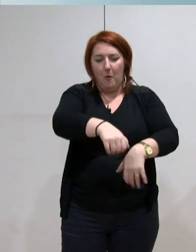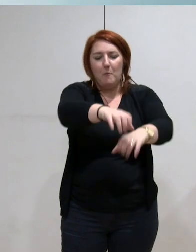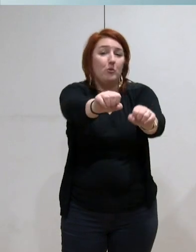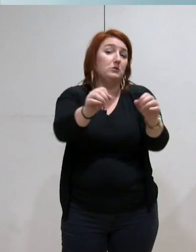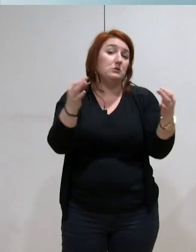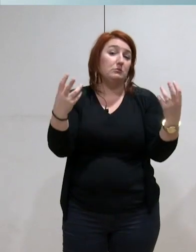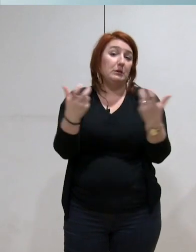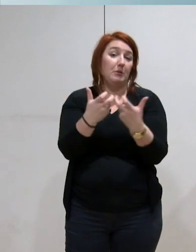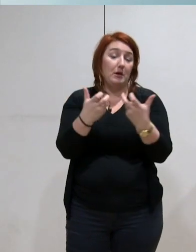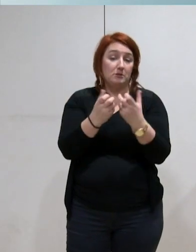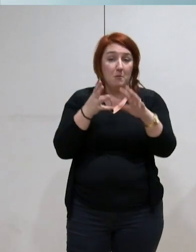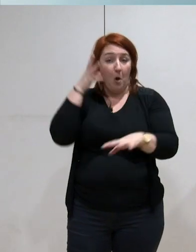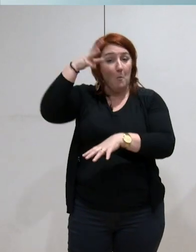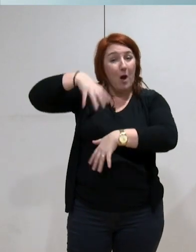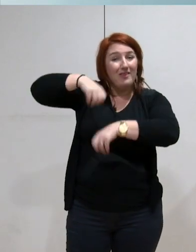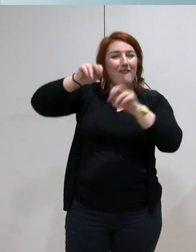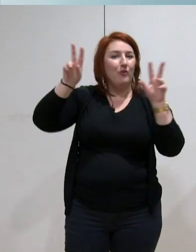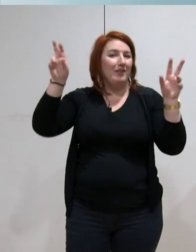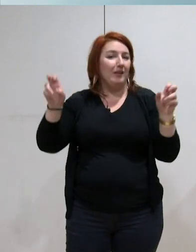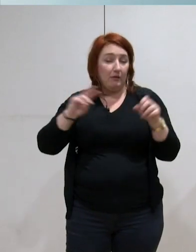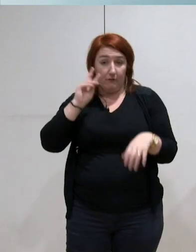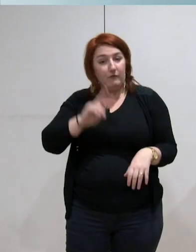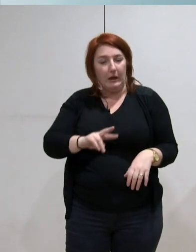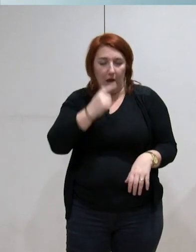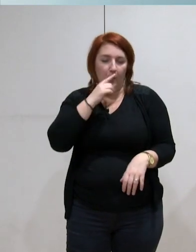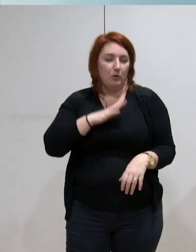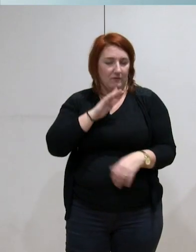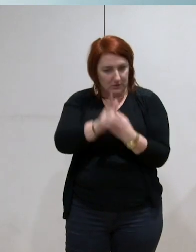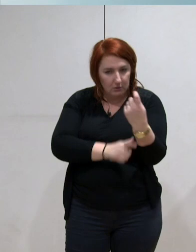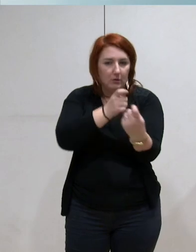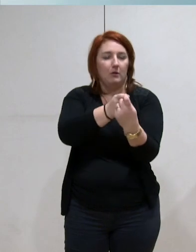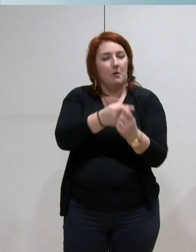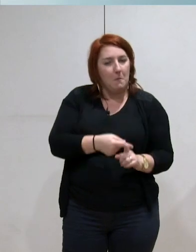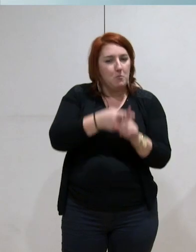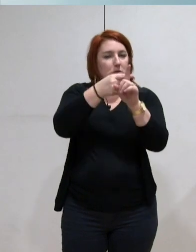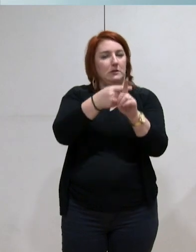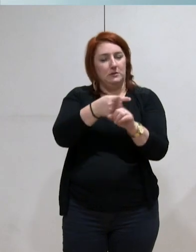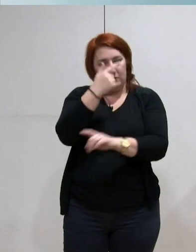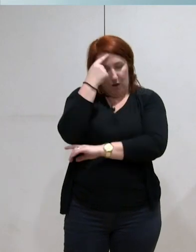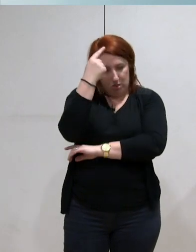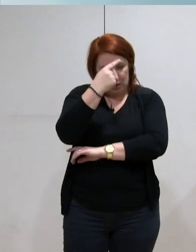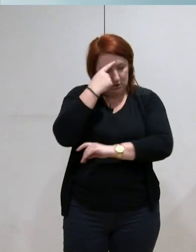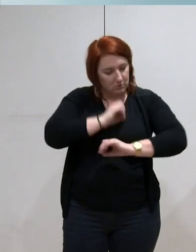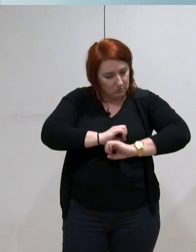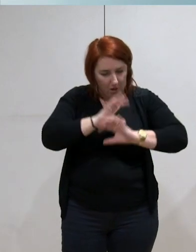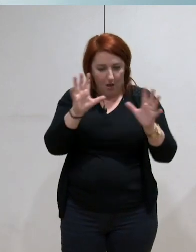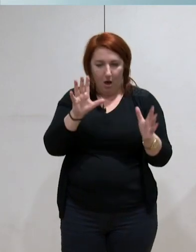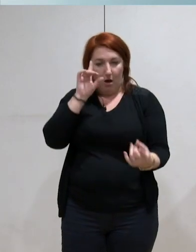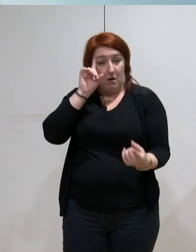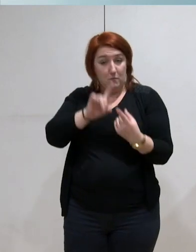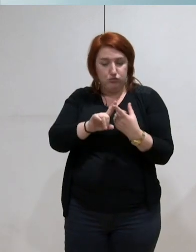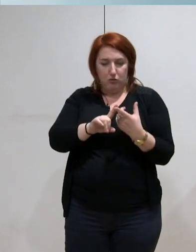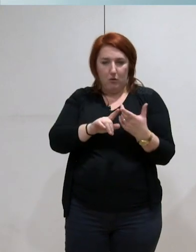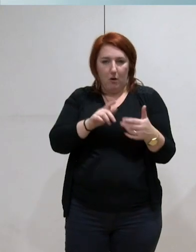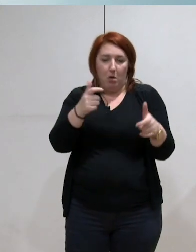d'avenir ça c'est répondre de manière positive et intelligente à la question de l'emploi précaire